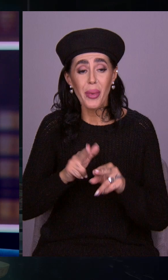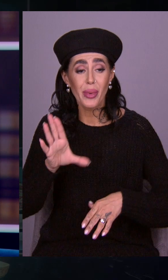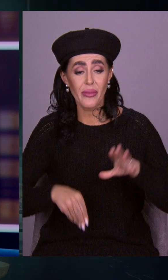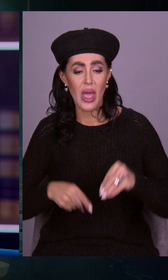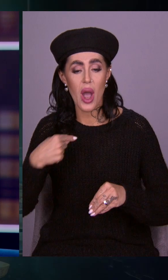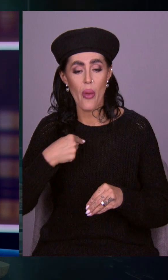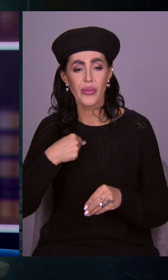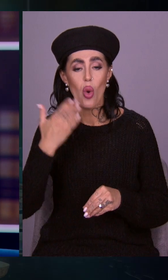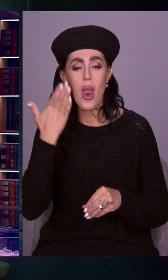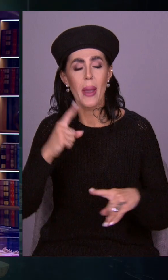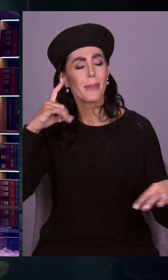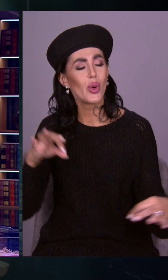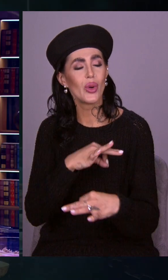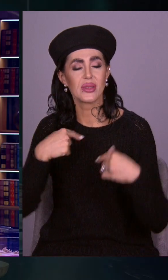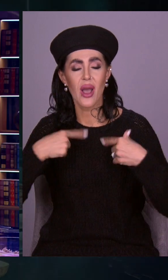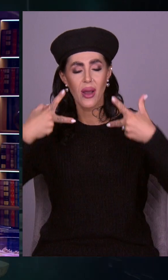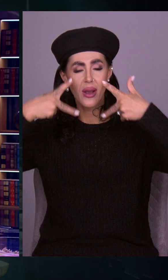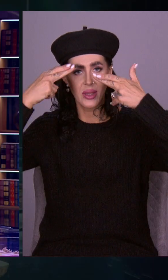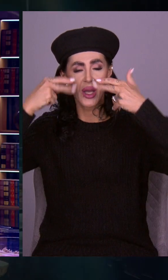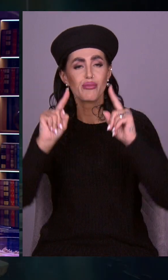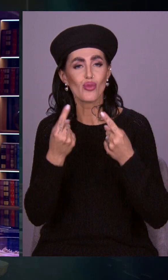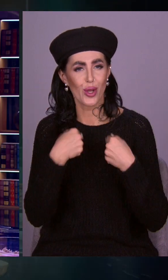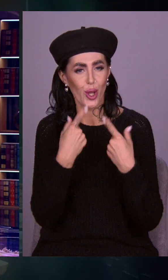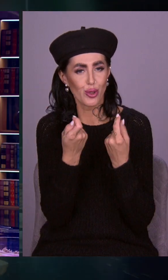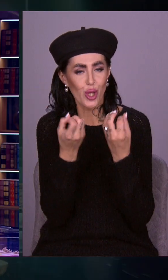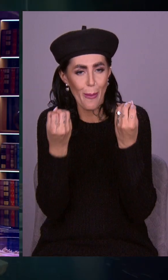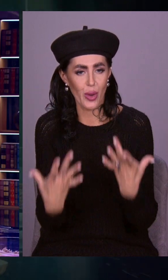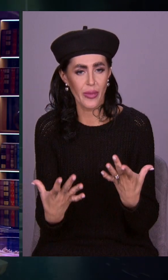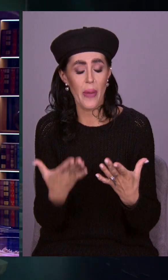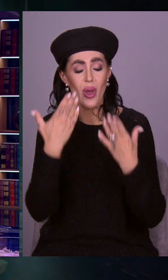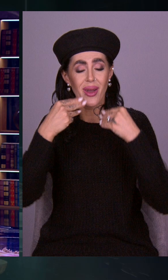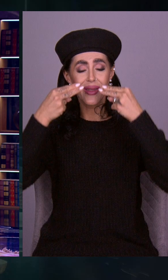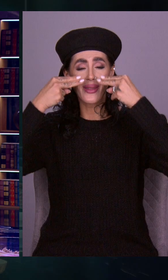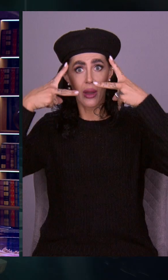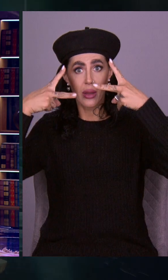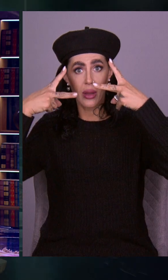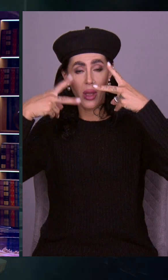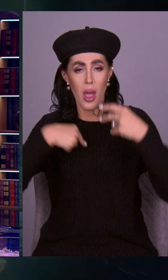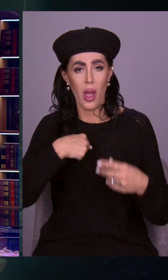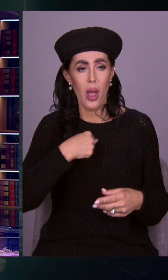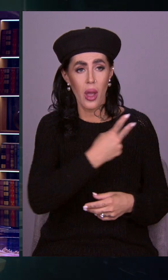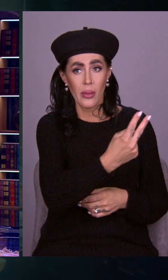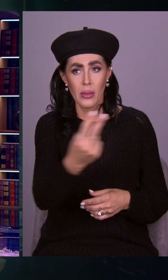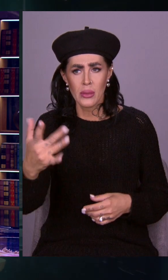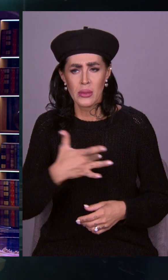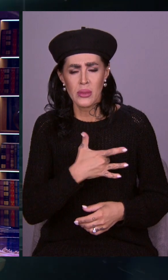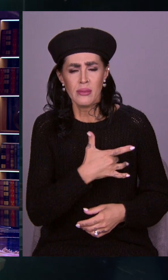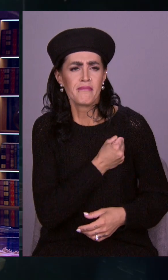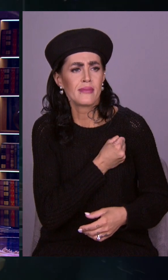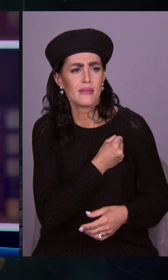пісні, замикаю очі, тому що мені так простіше. І коли я їх розплющила після виступу, мені було дуже сильно щемко і дуже